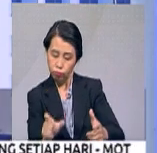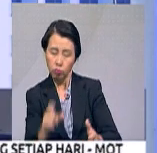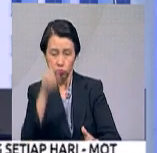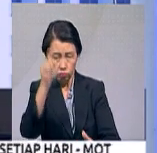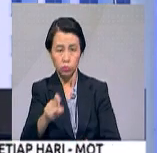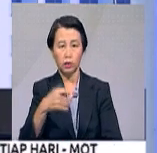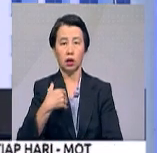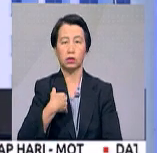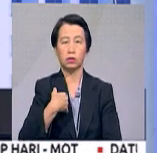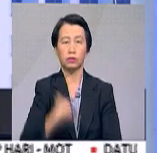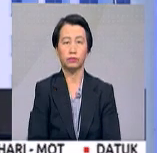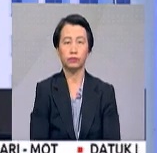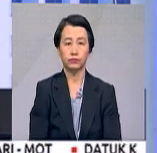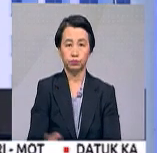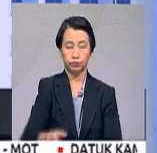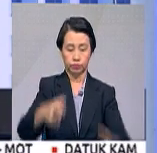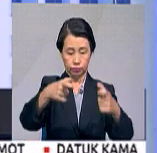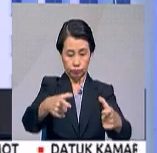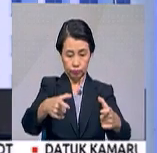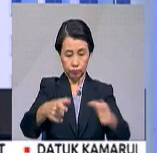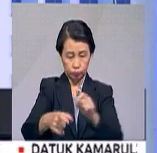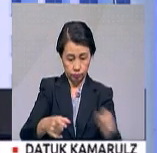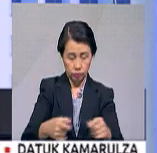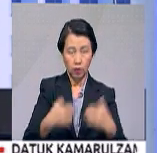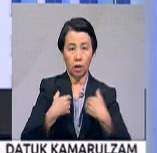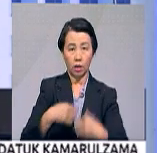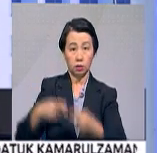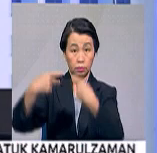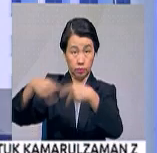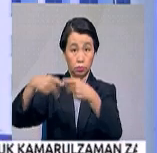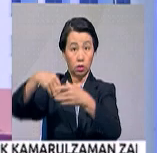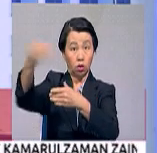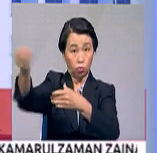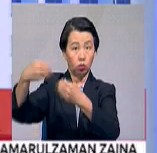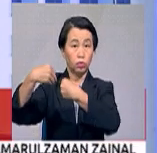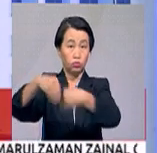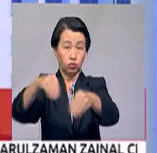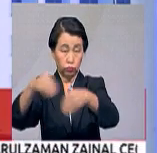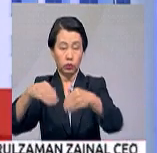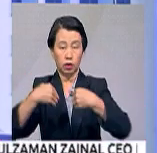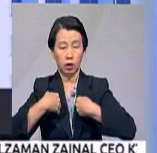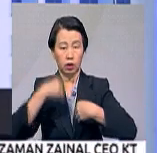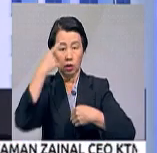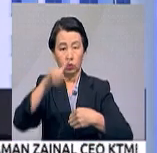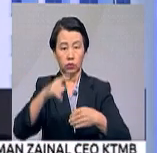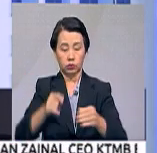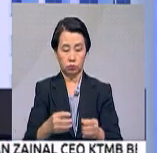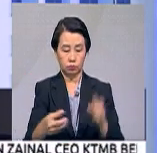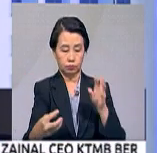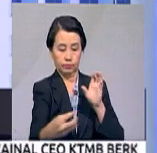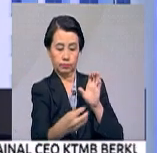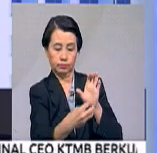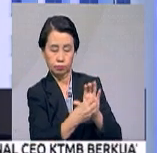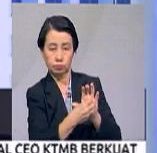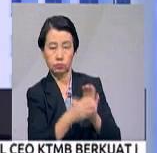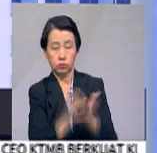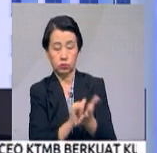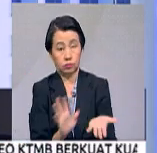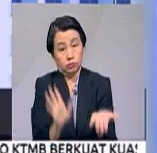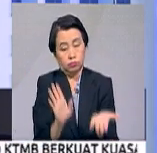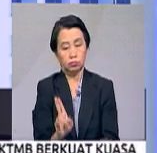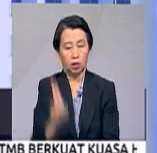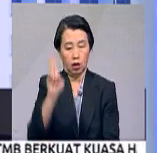jenis dekoder yang telah berada di pasaran. Dan untuk pemasangan pula, itu terpulang